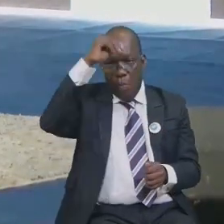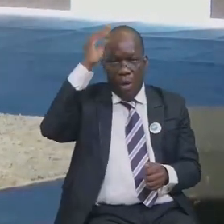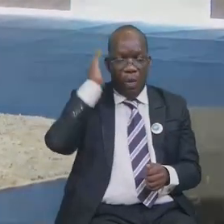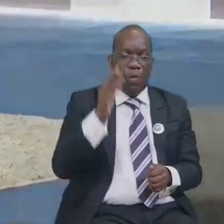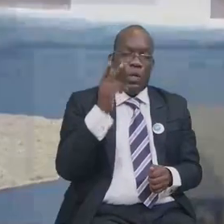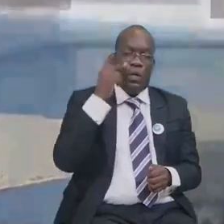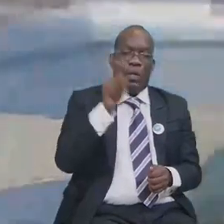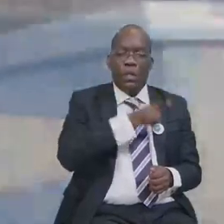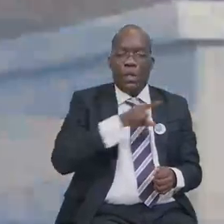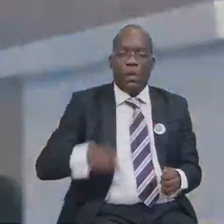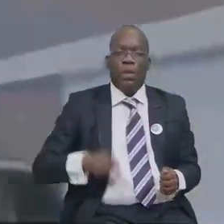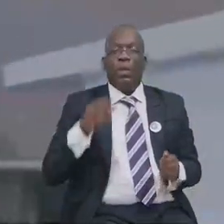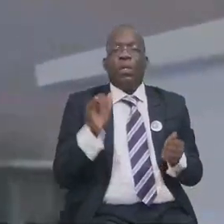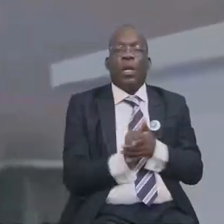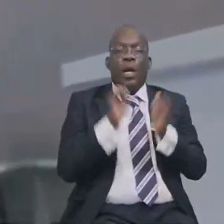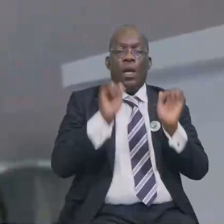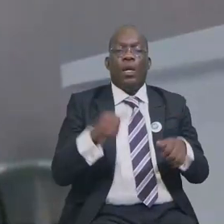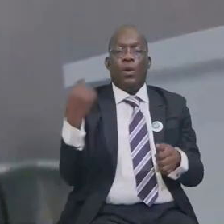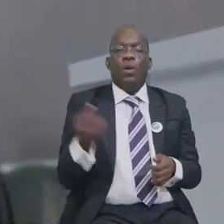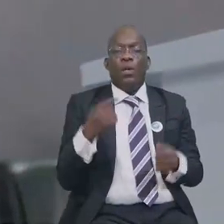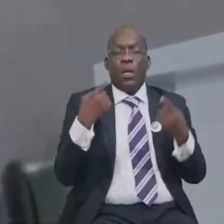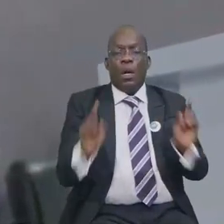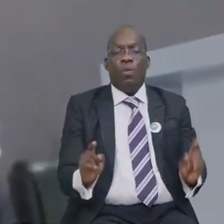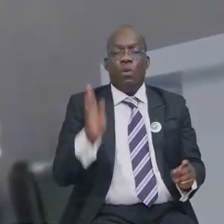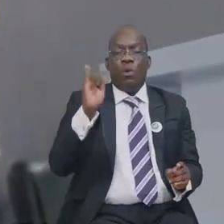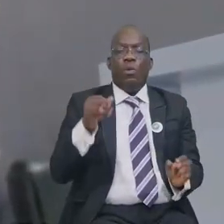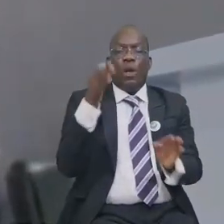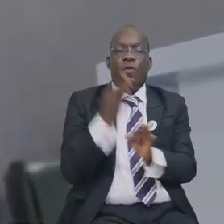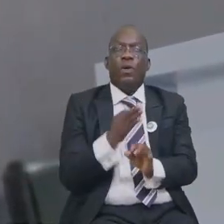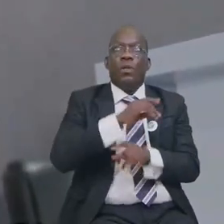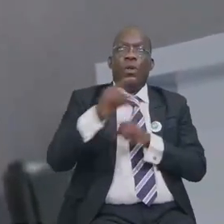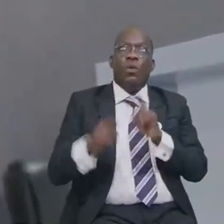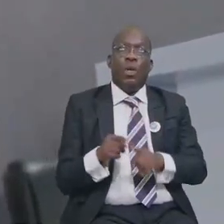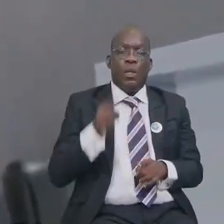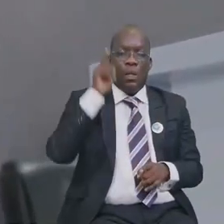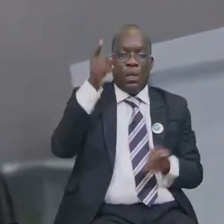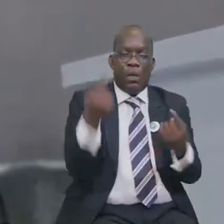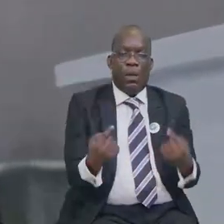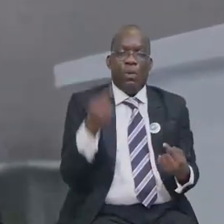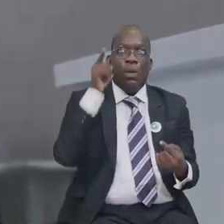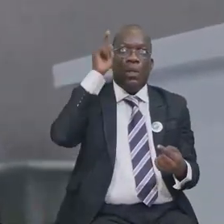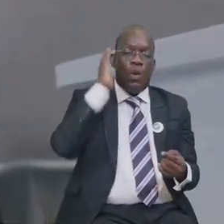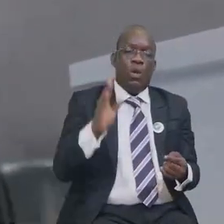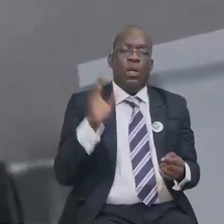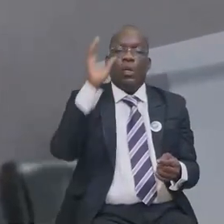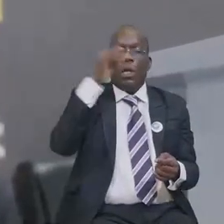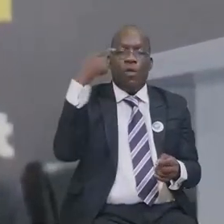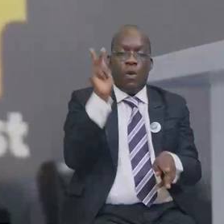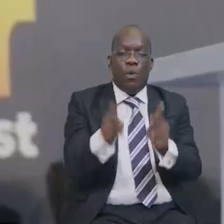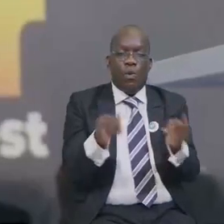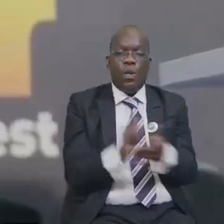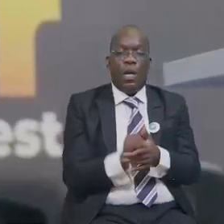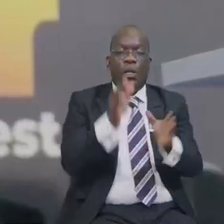ne peut se produire que par la foi. Quand il viendra, il cherchera ceux-là qui ont reçu la plénitude